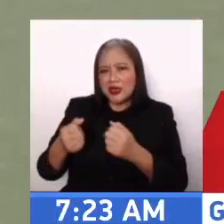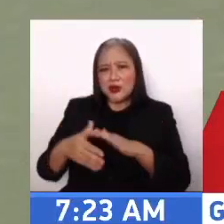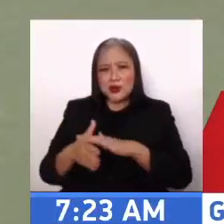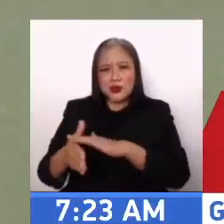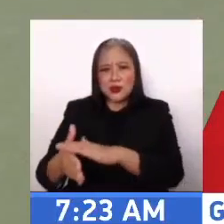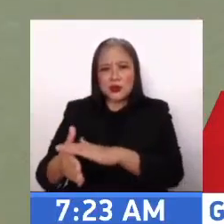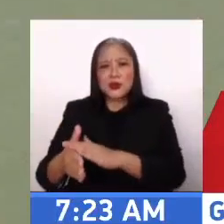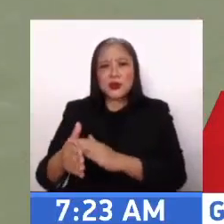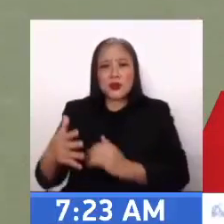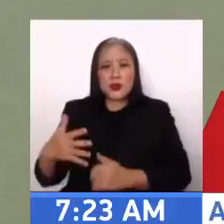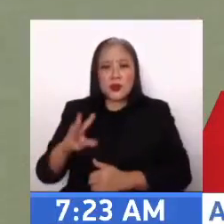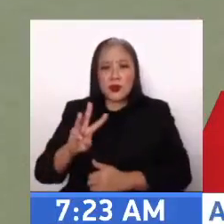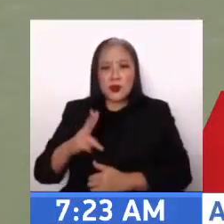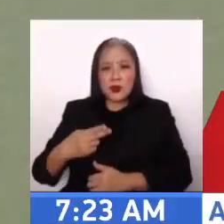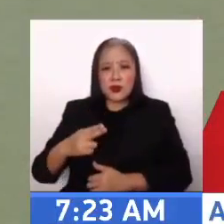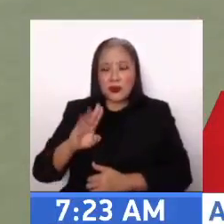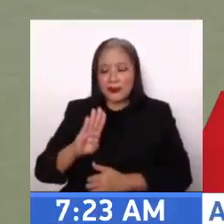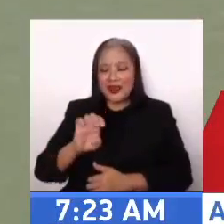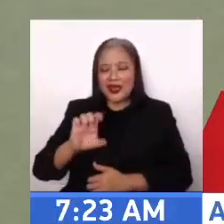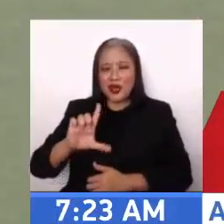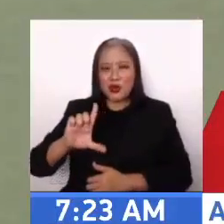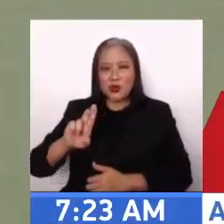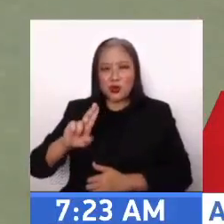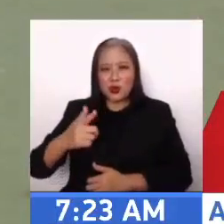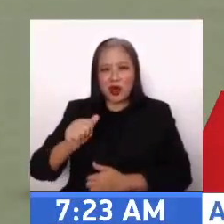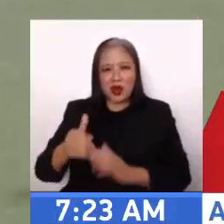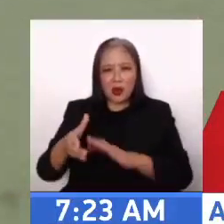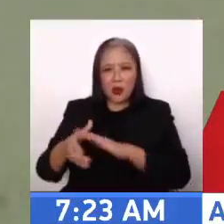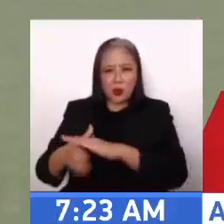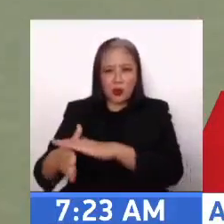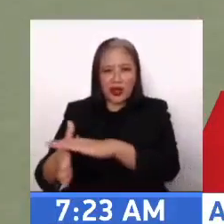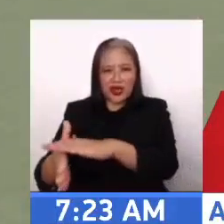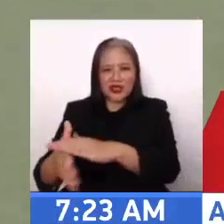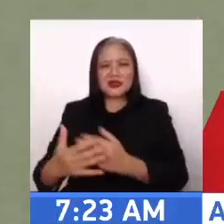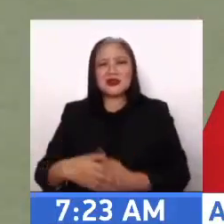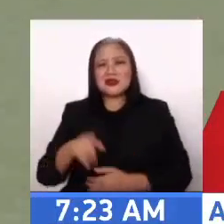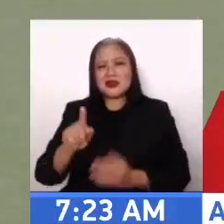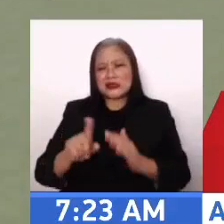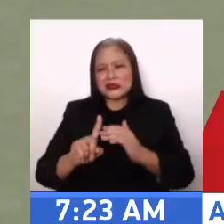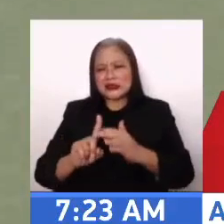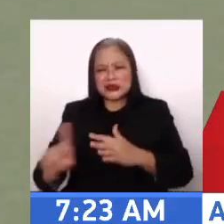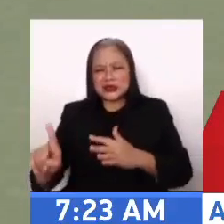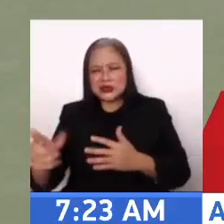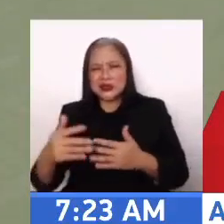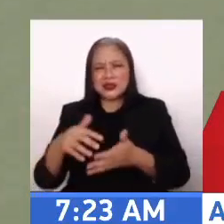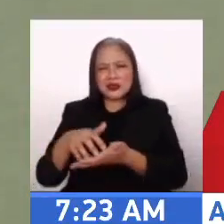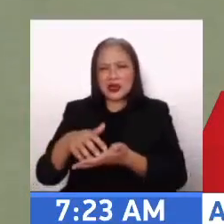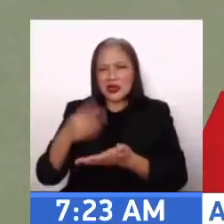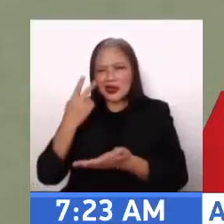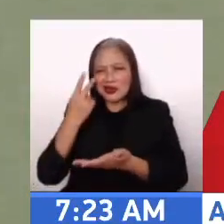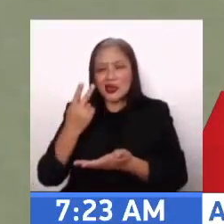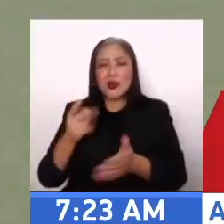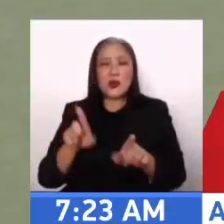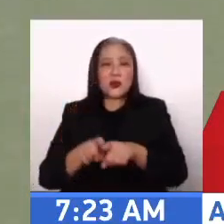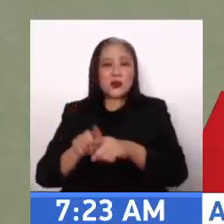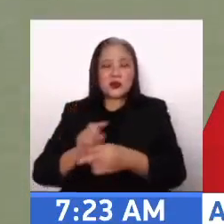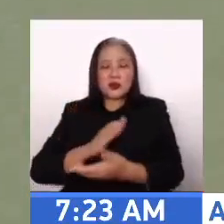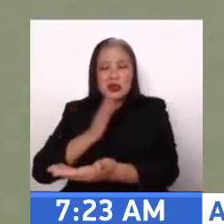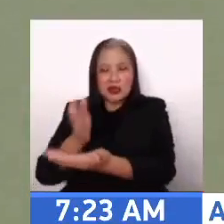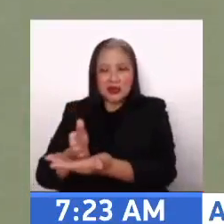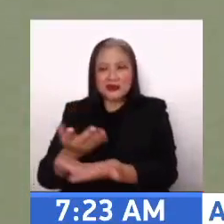magsagawa ng rescue operation. Noong Mayo, isang nanghihinang killer whale ang napadpad din sa Seine River at